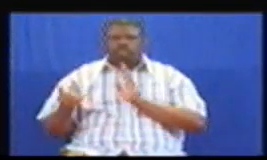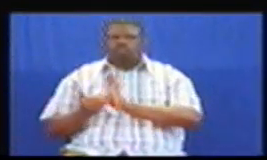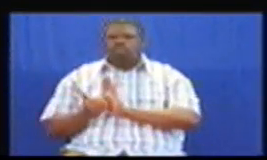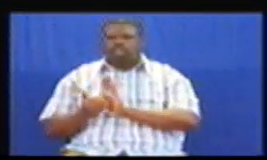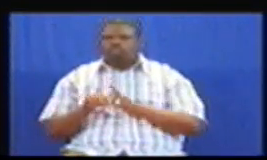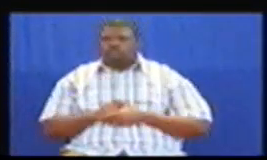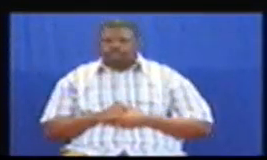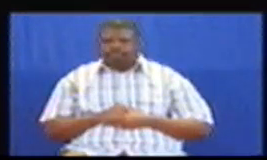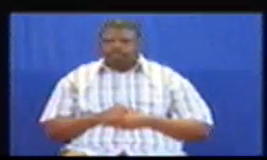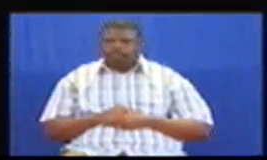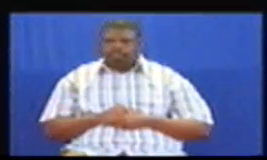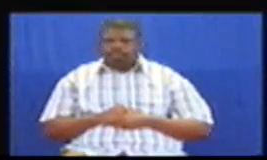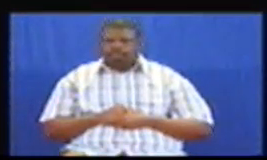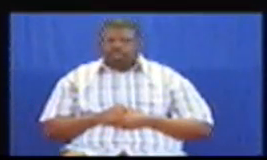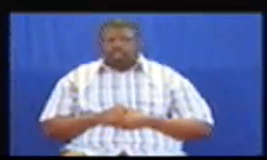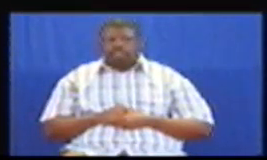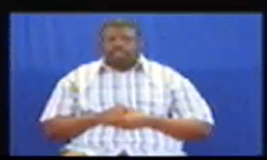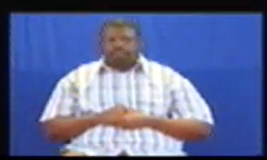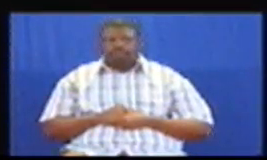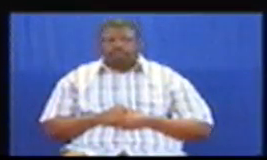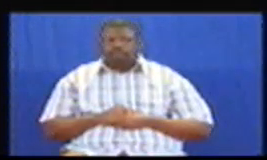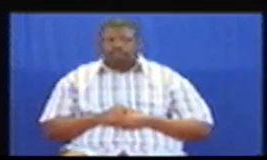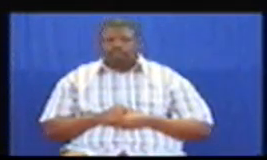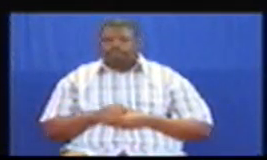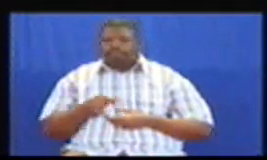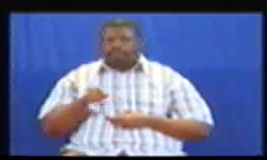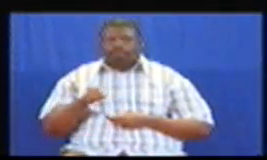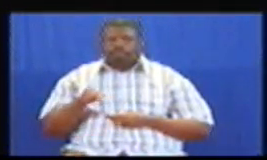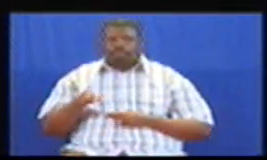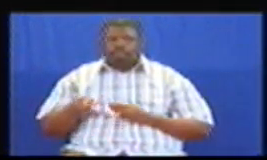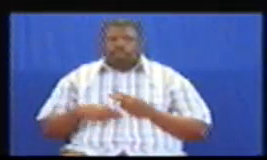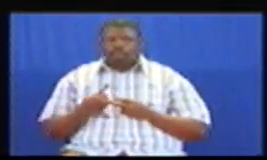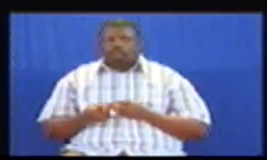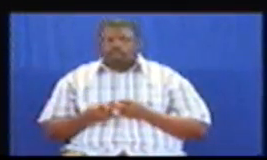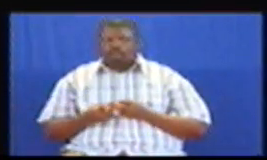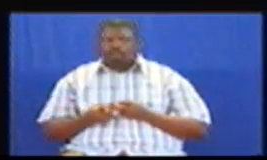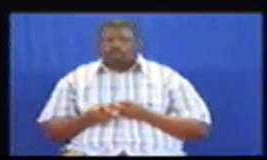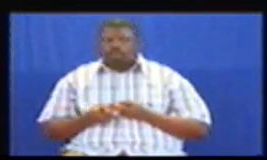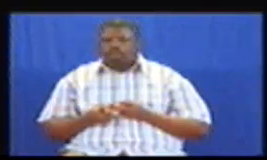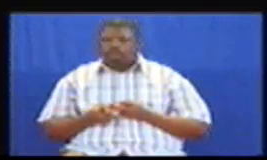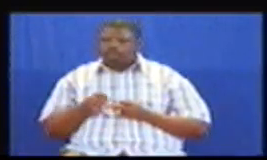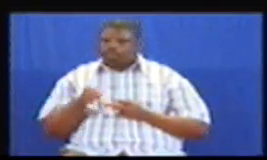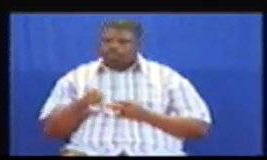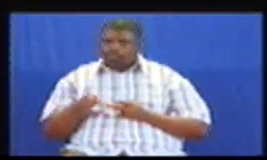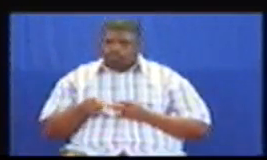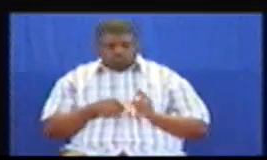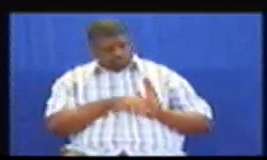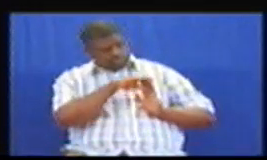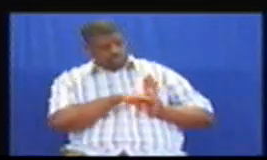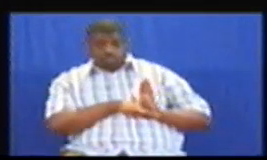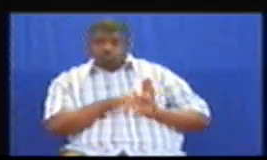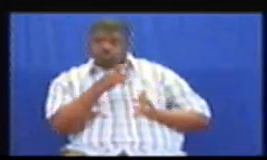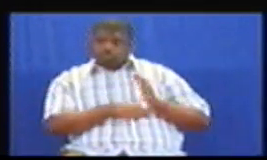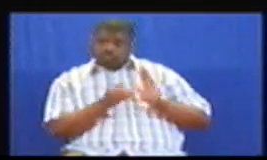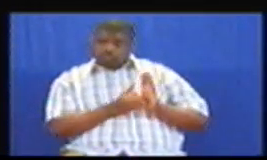ziko consensus zote kuhusu kanuni, upo utaratibu katika katiba hiyo hiyo, upo utaratibu katika